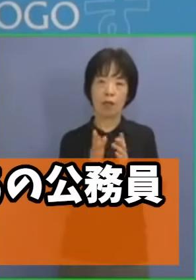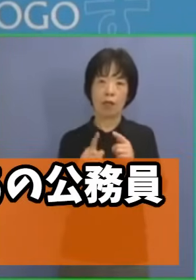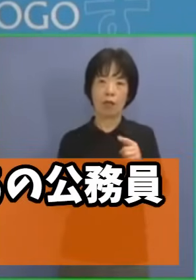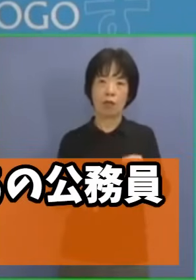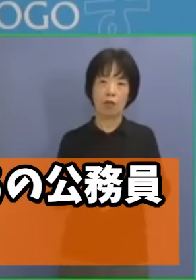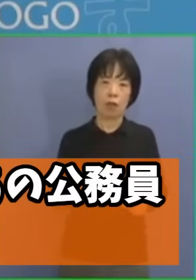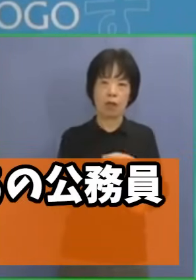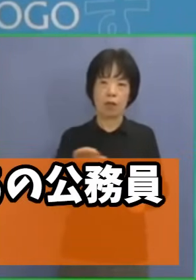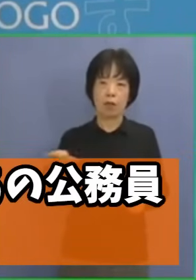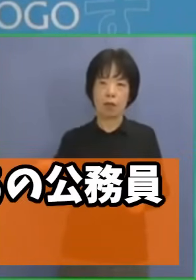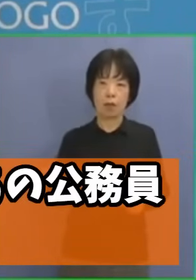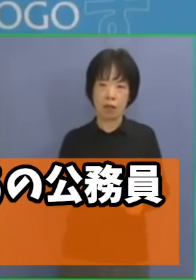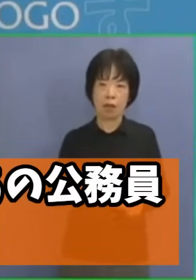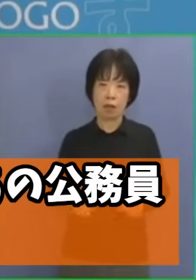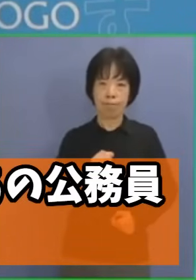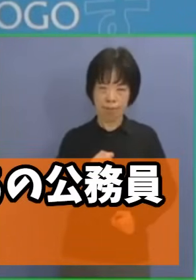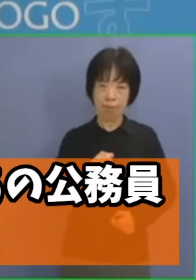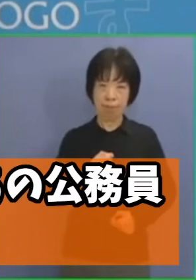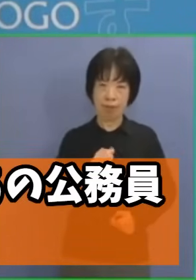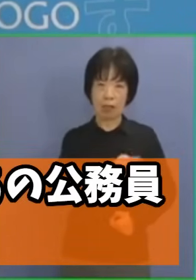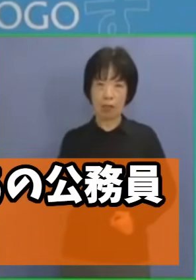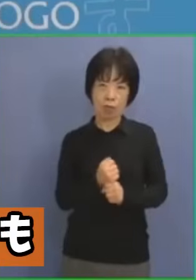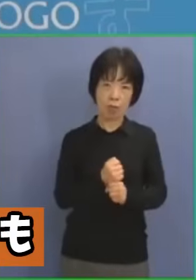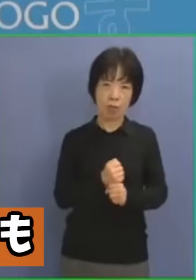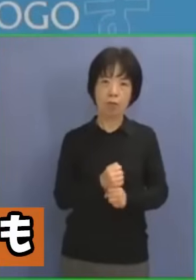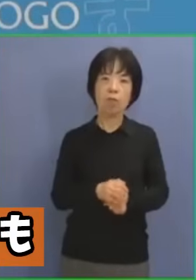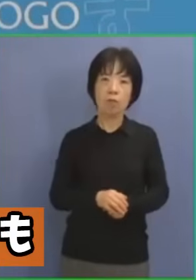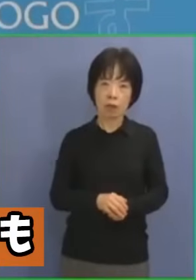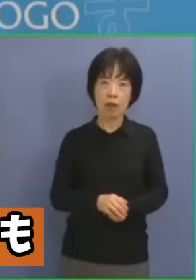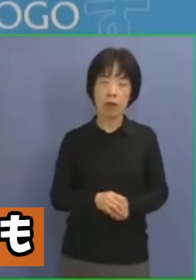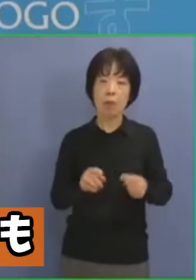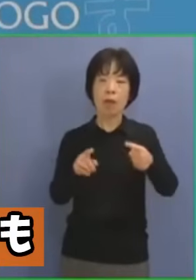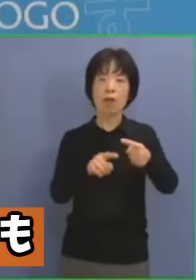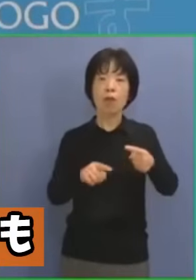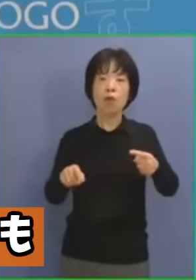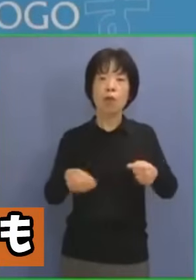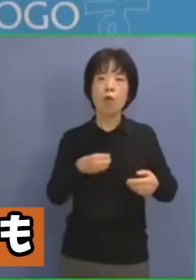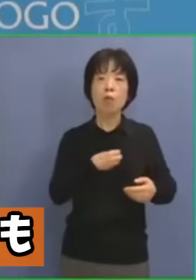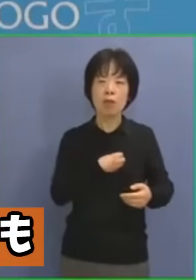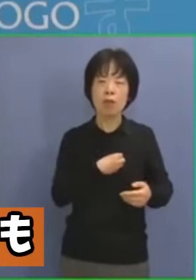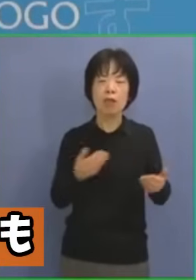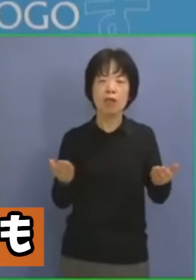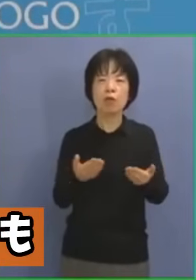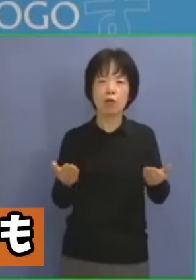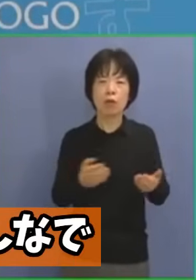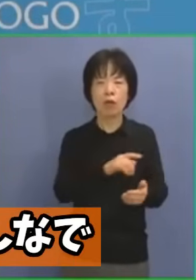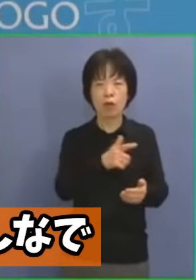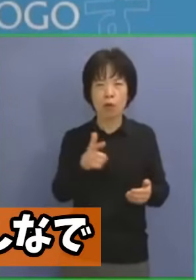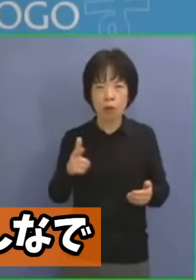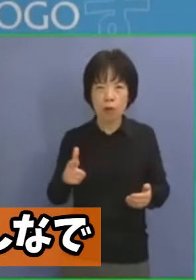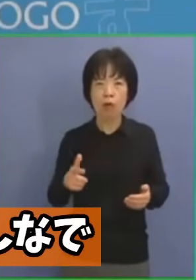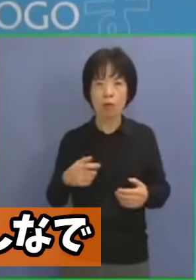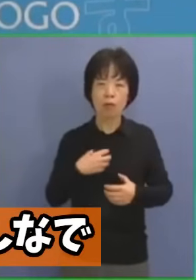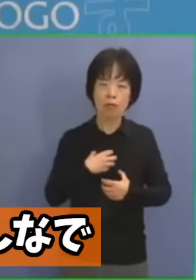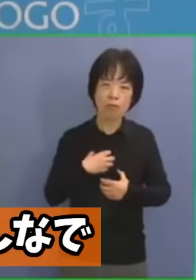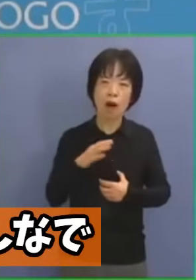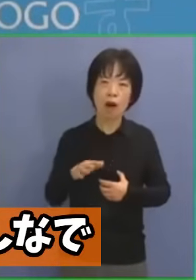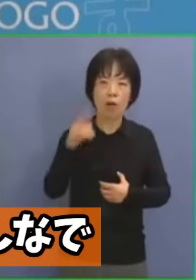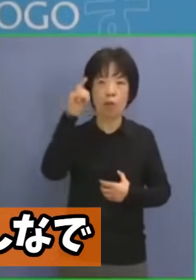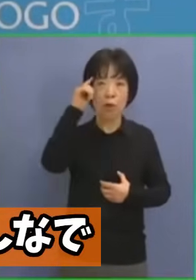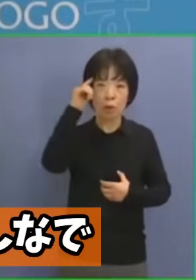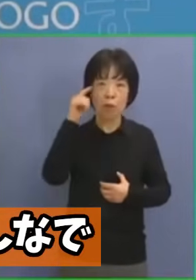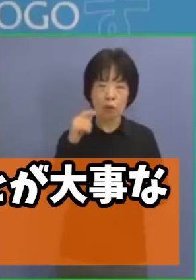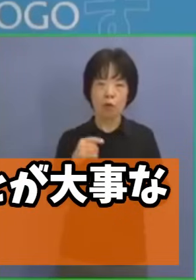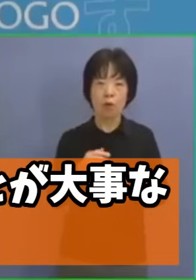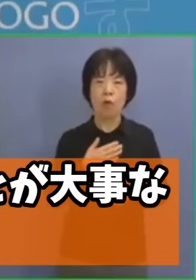紀粛正して、やっぱり公務員ですから、やっぱりいろいろこうあるにしても、選挙で選ばれた首長の中